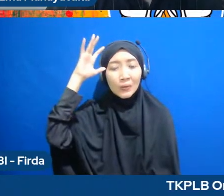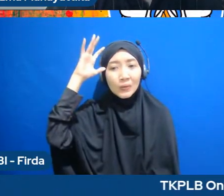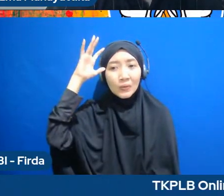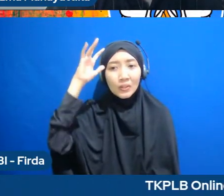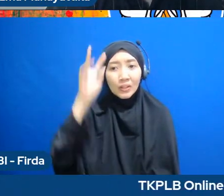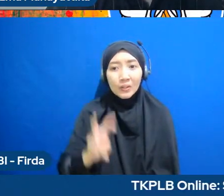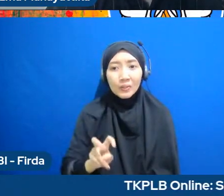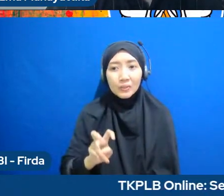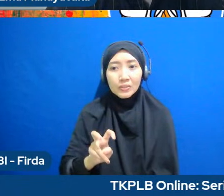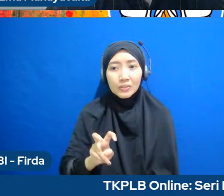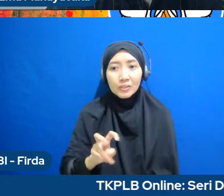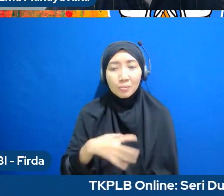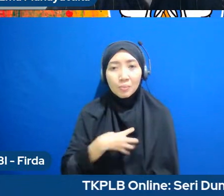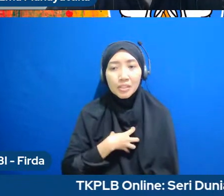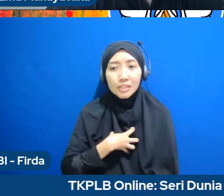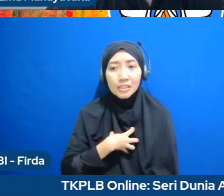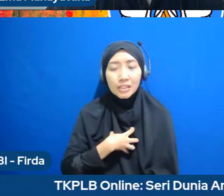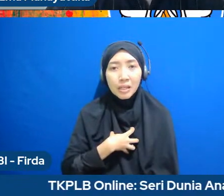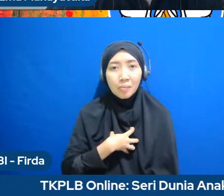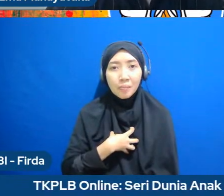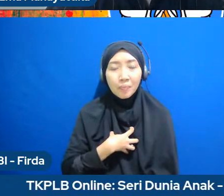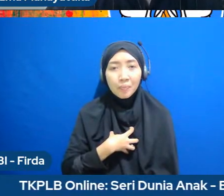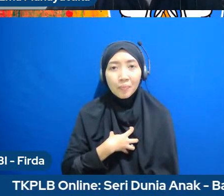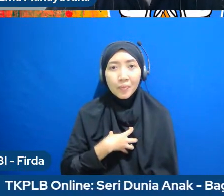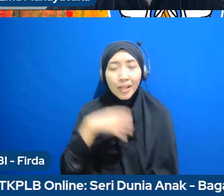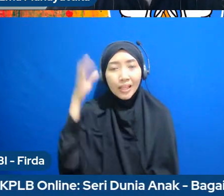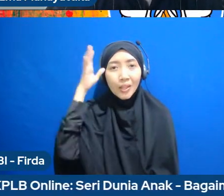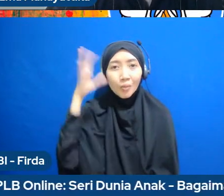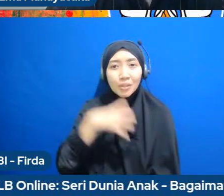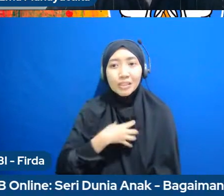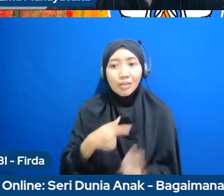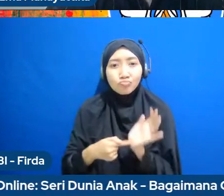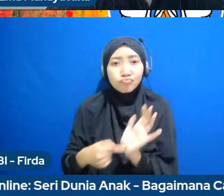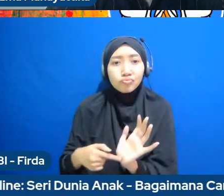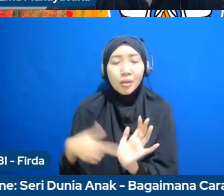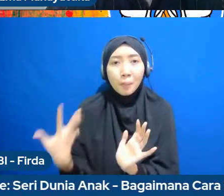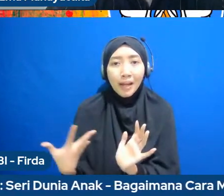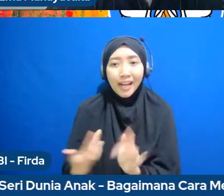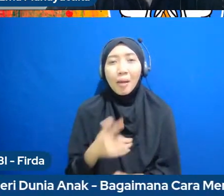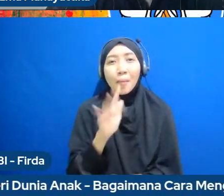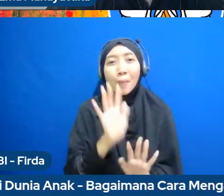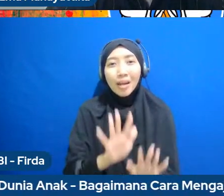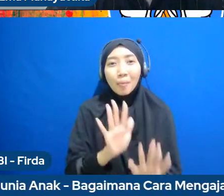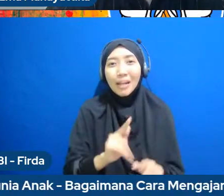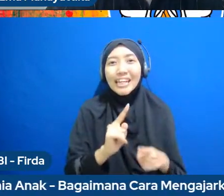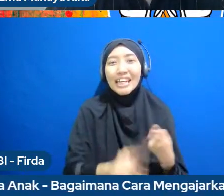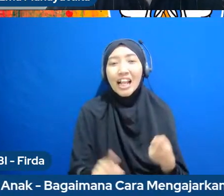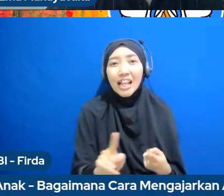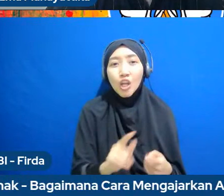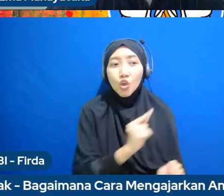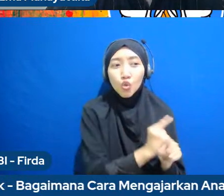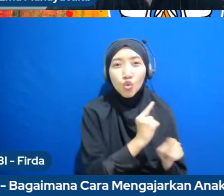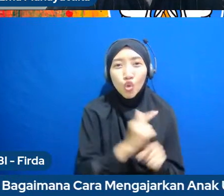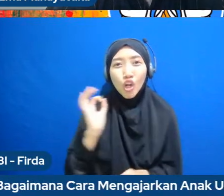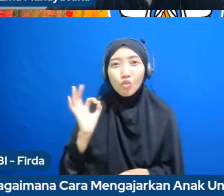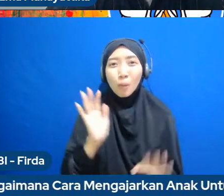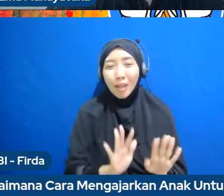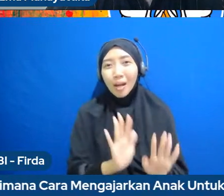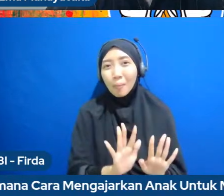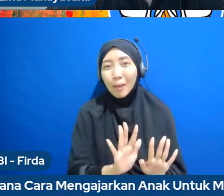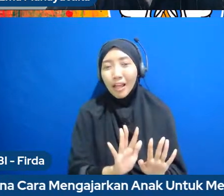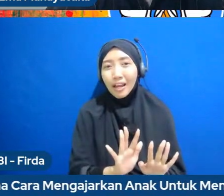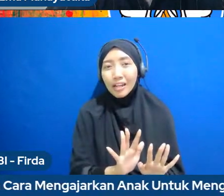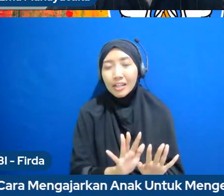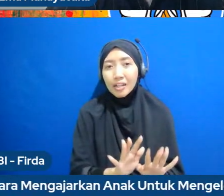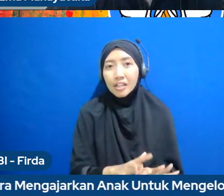harus bersikap barangkali ya. Itu yang perlu pelan-pelan sih dikenalkan. Dikenalkan sama guru dan orang tua. Misalnya dengan cara